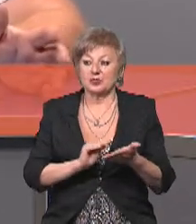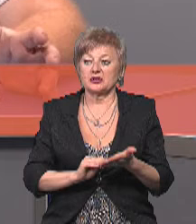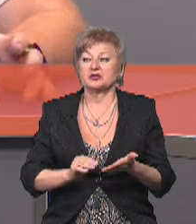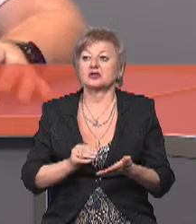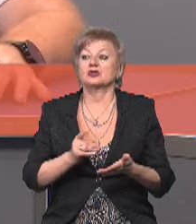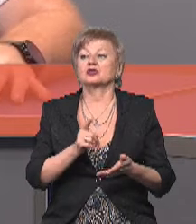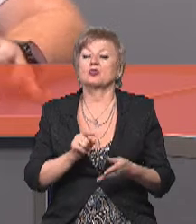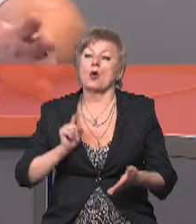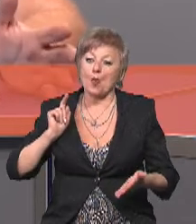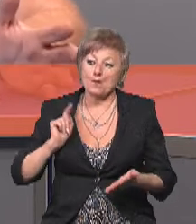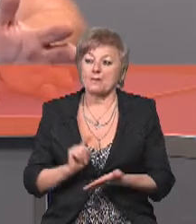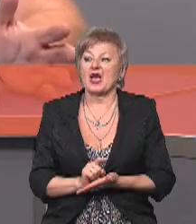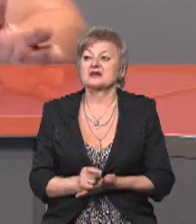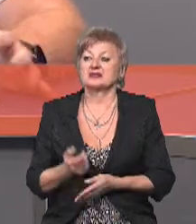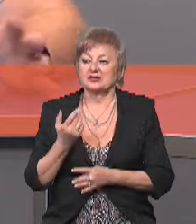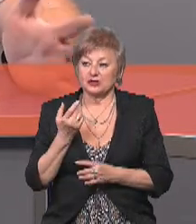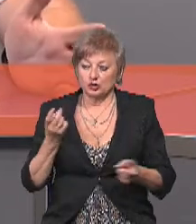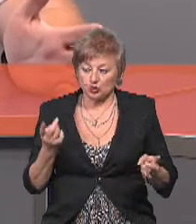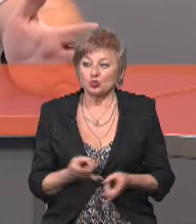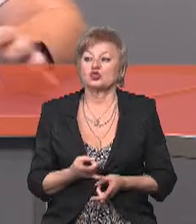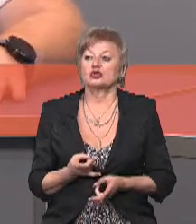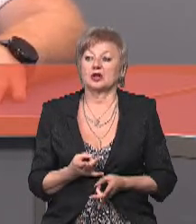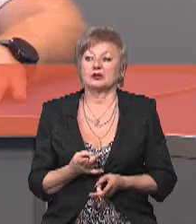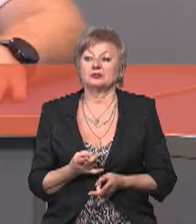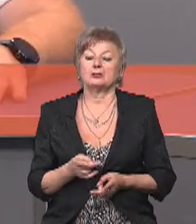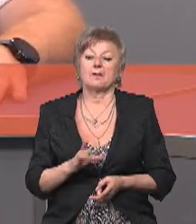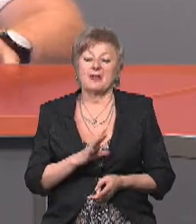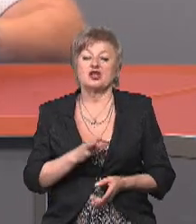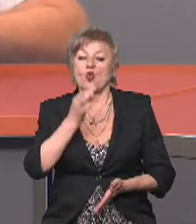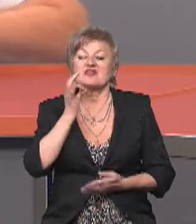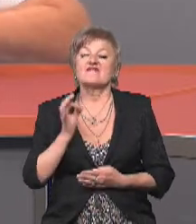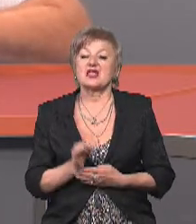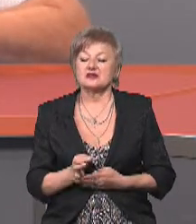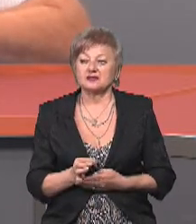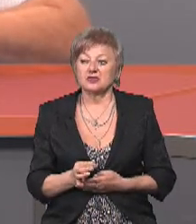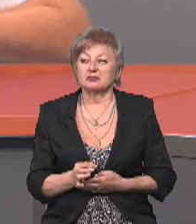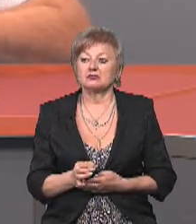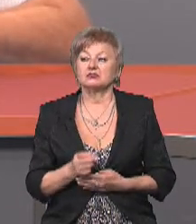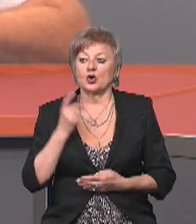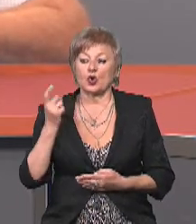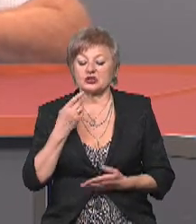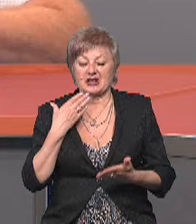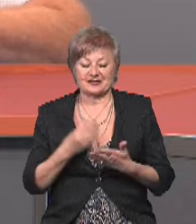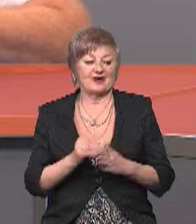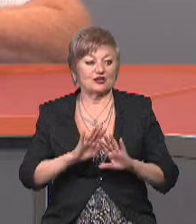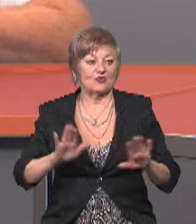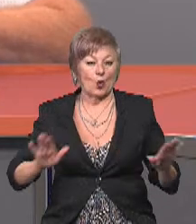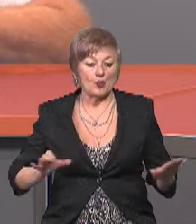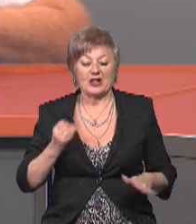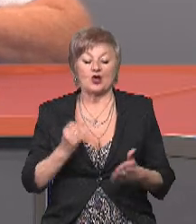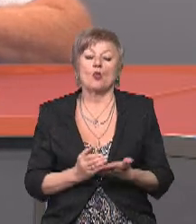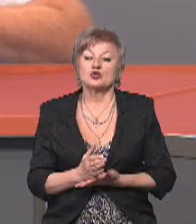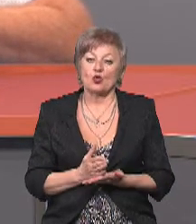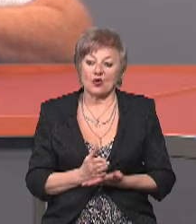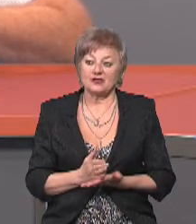зобов'язує, тому треба бути відповідальним власником свого майна та